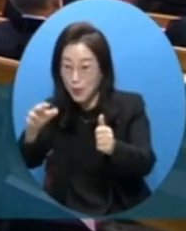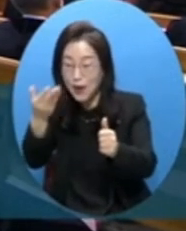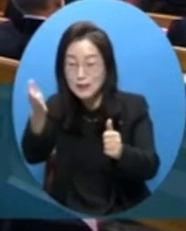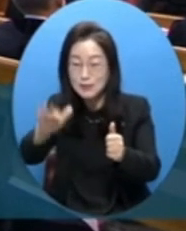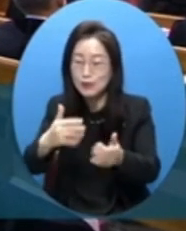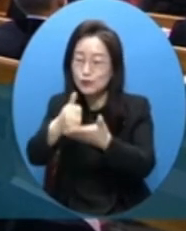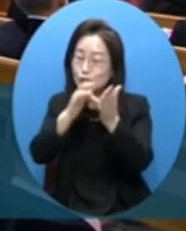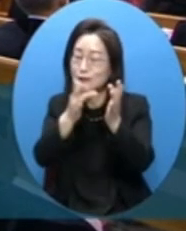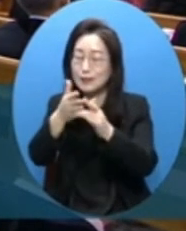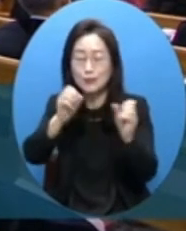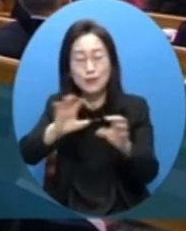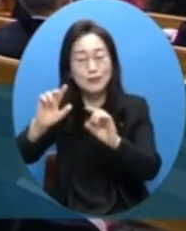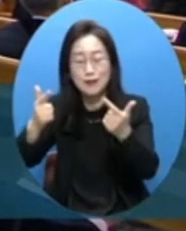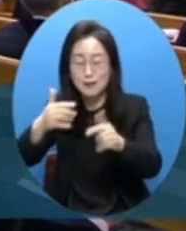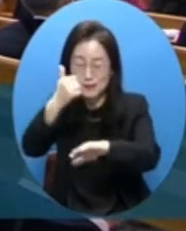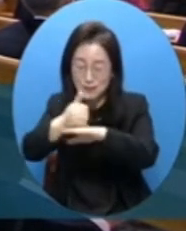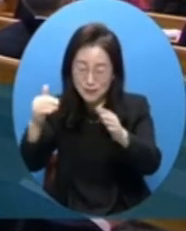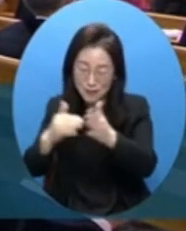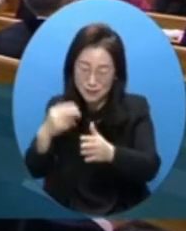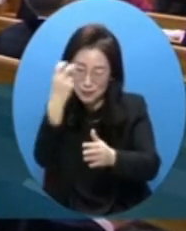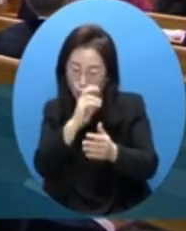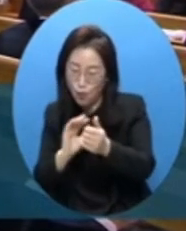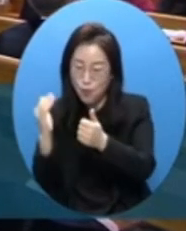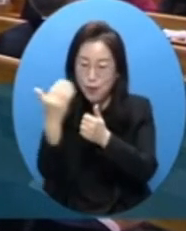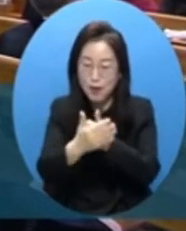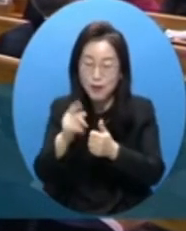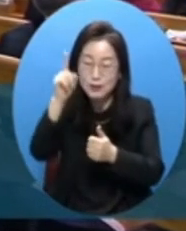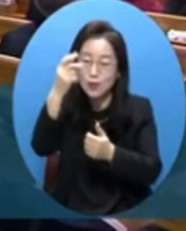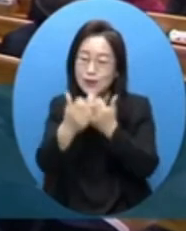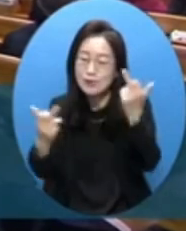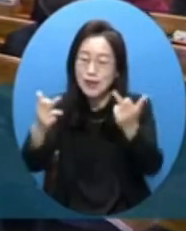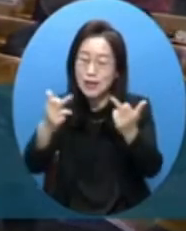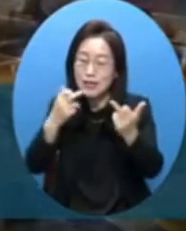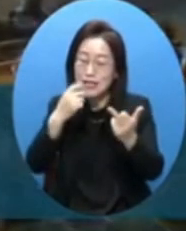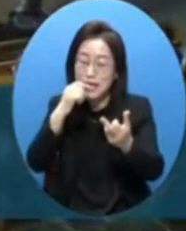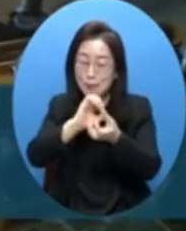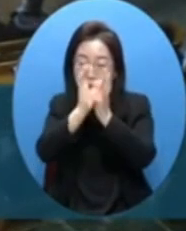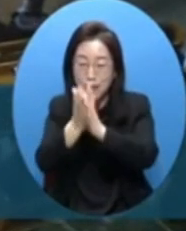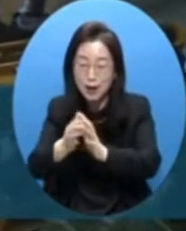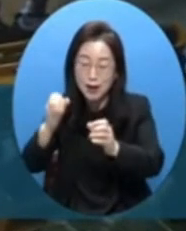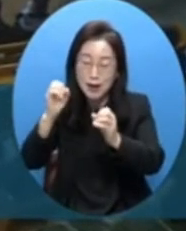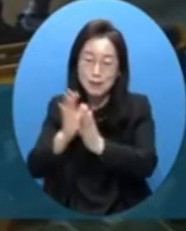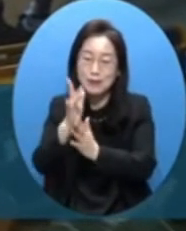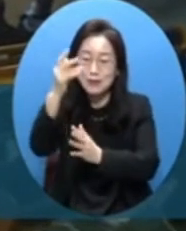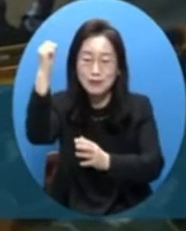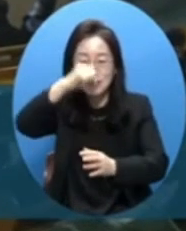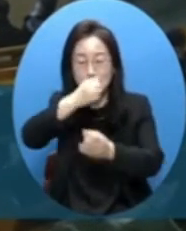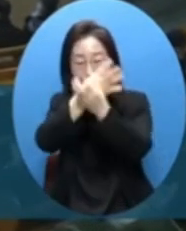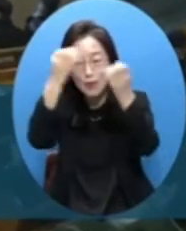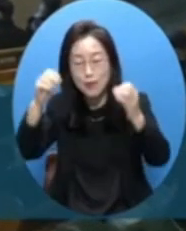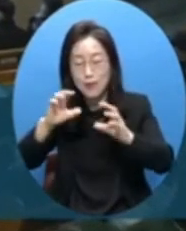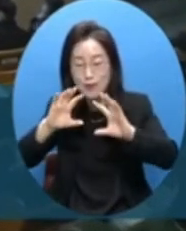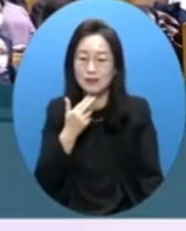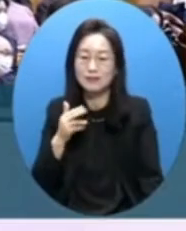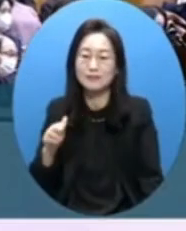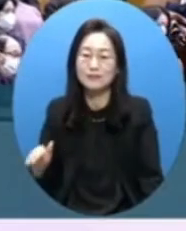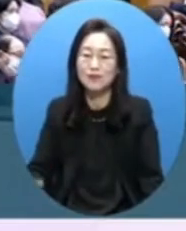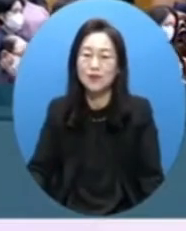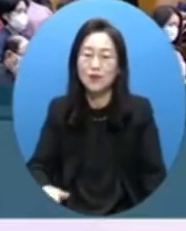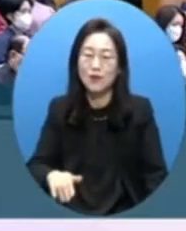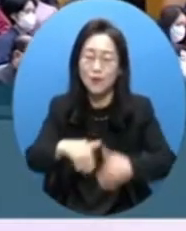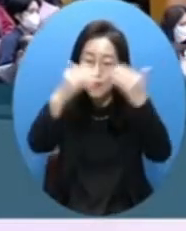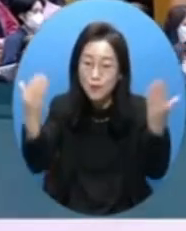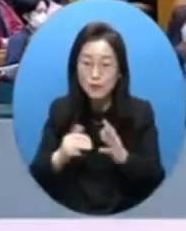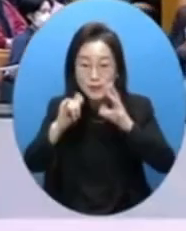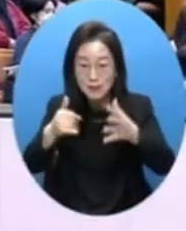안 버려 끝까지 나를 돌아보시니 주는 저산 밑에 백합 빛나는 새벽별 이 땅 위에 비길 것이 없도다.